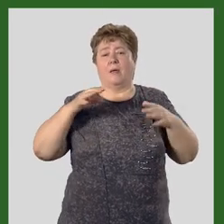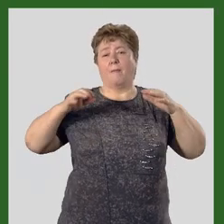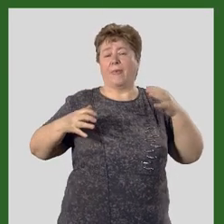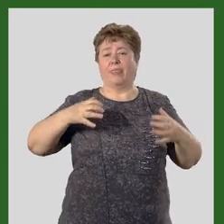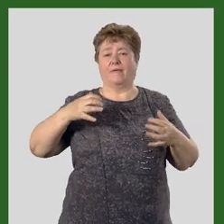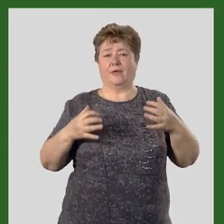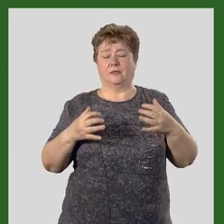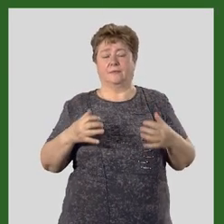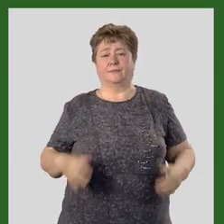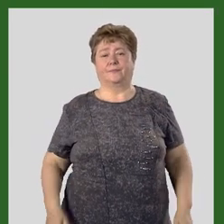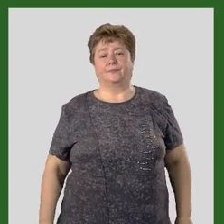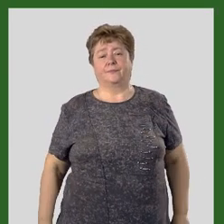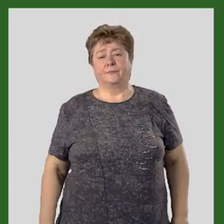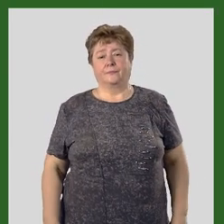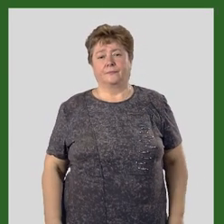медведи.